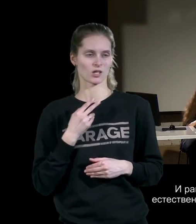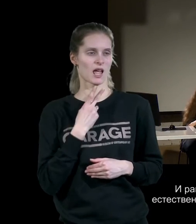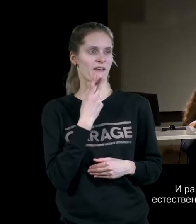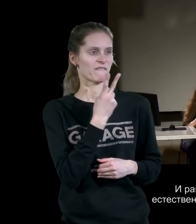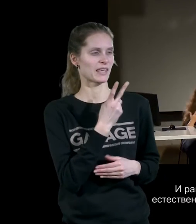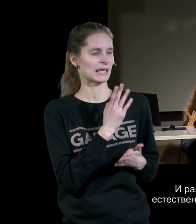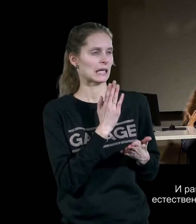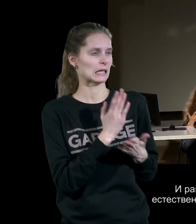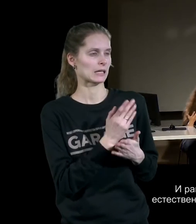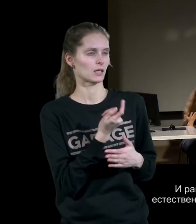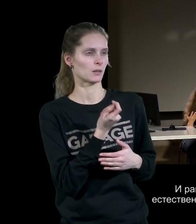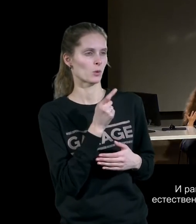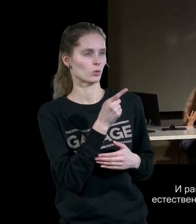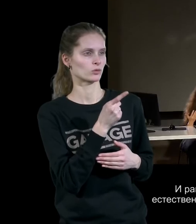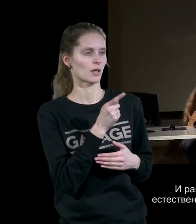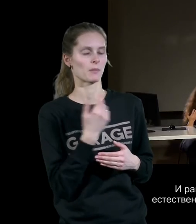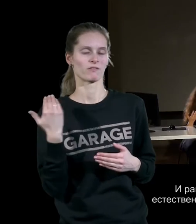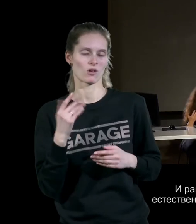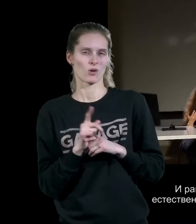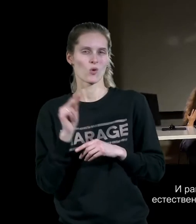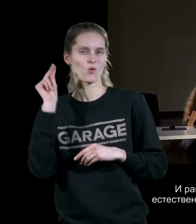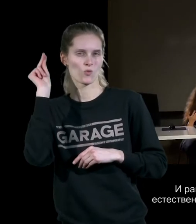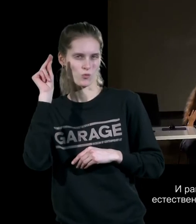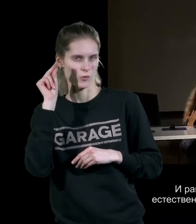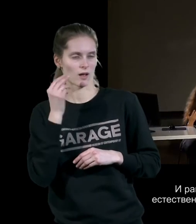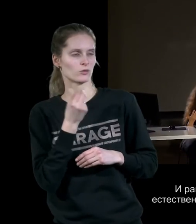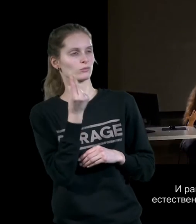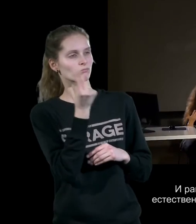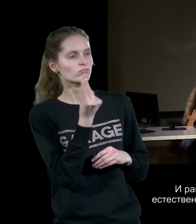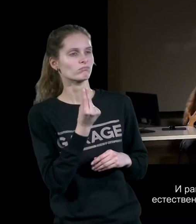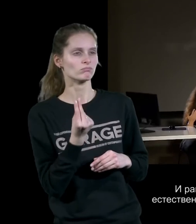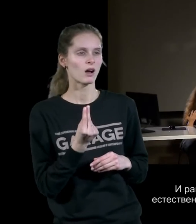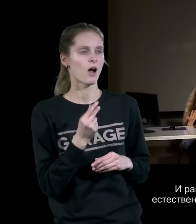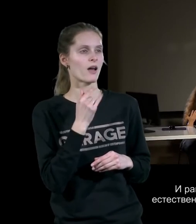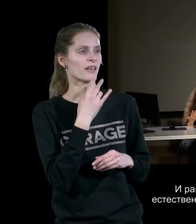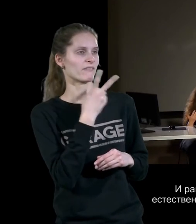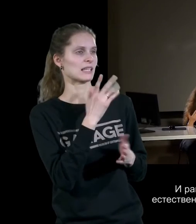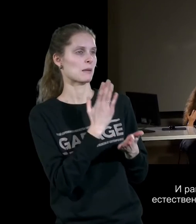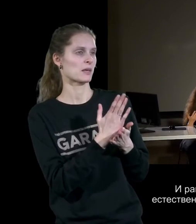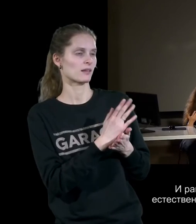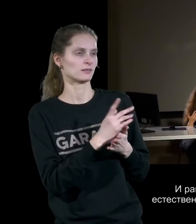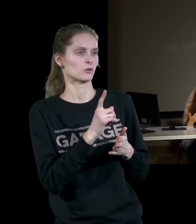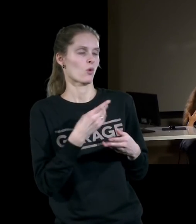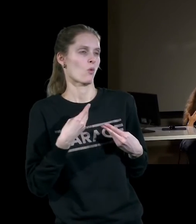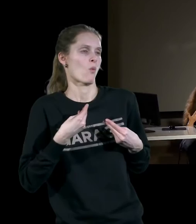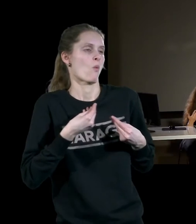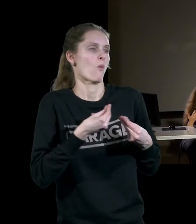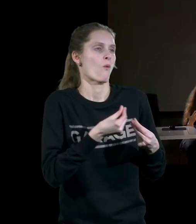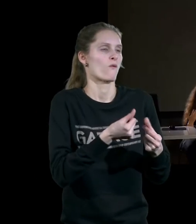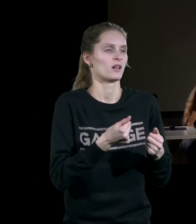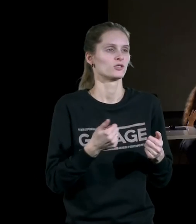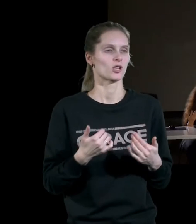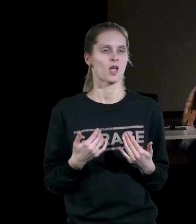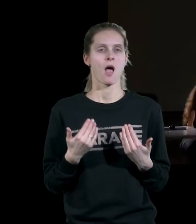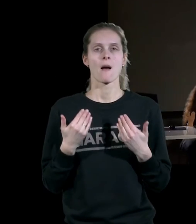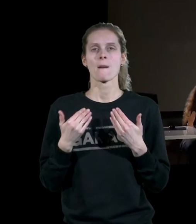увлечения всеми, ученические работы носят следы увлечения всеми возможными формами модернизма, европейского в